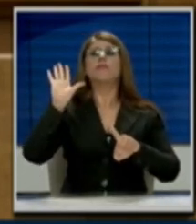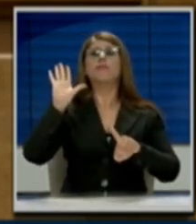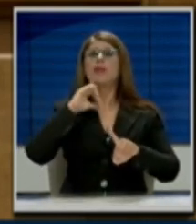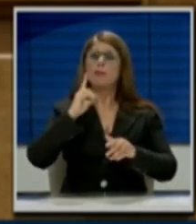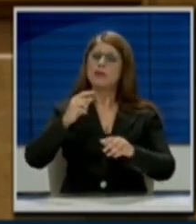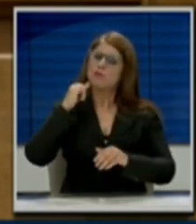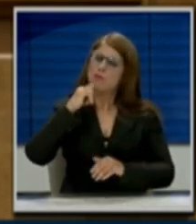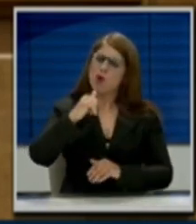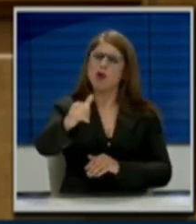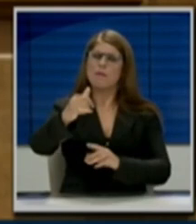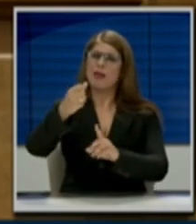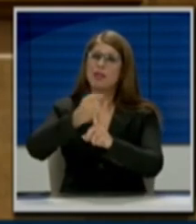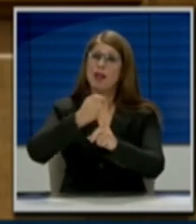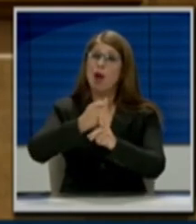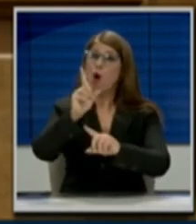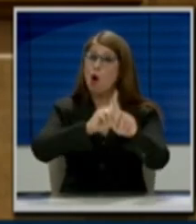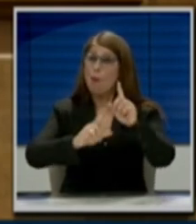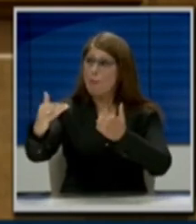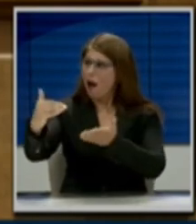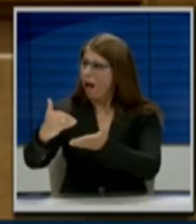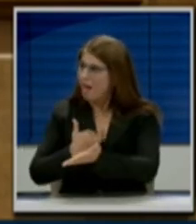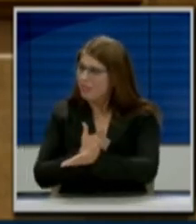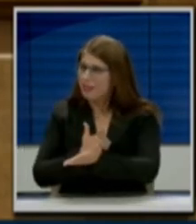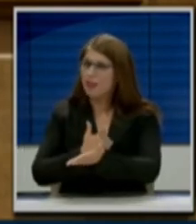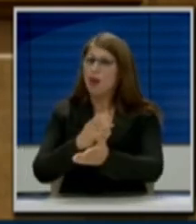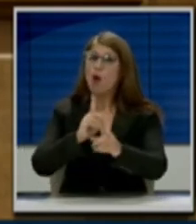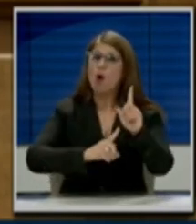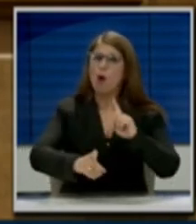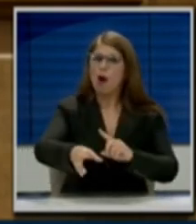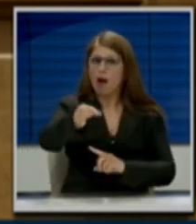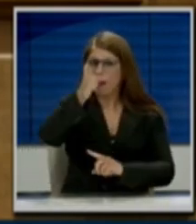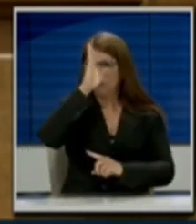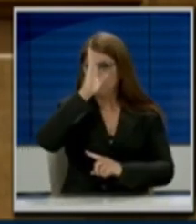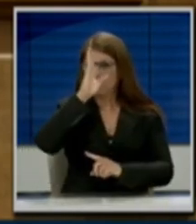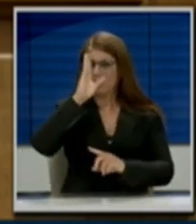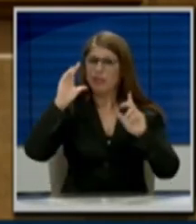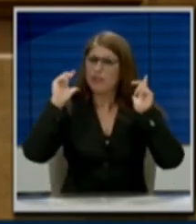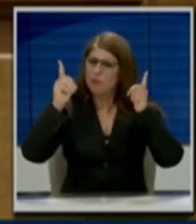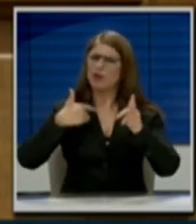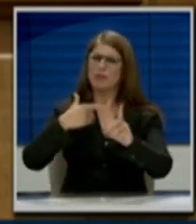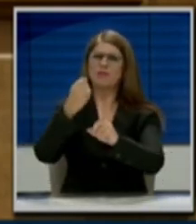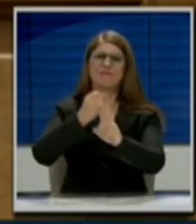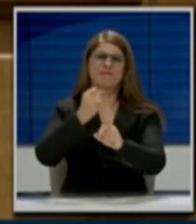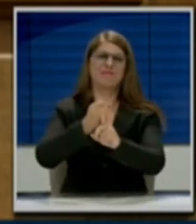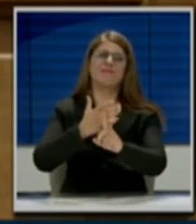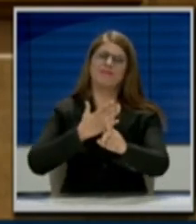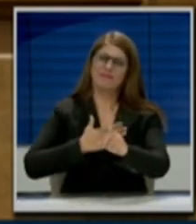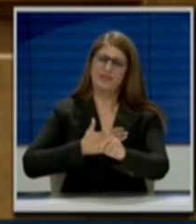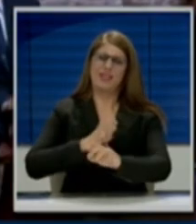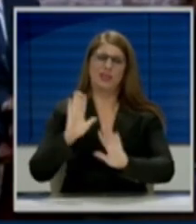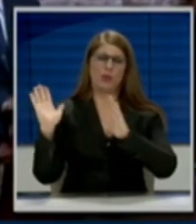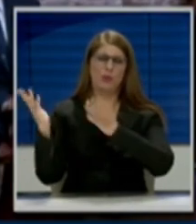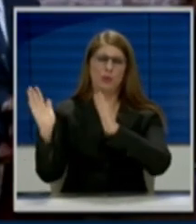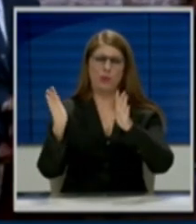υπερασπίζεται κάθε αδικούμενο, κάθε βαλόμενο και τη δημοκρατία. Σας ευχαριστώ.